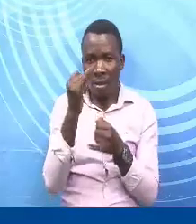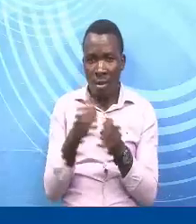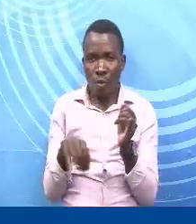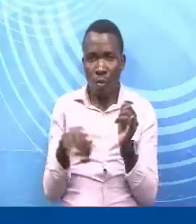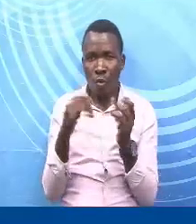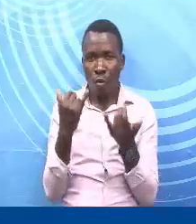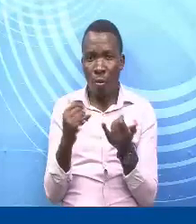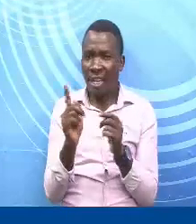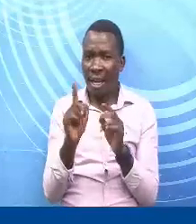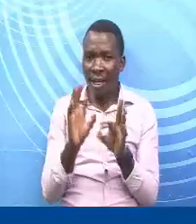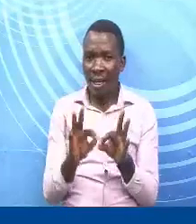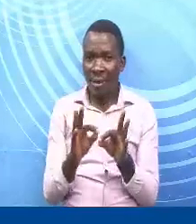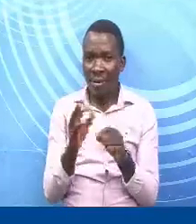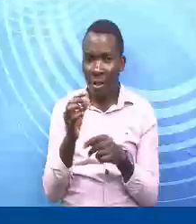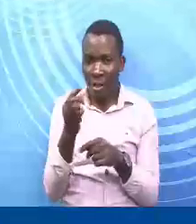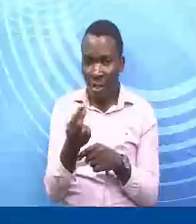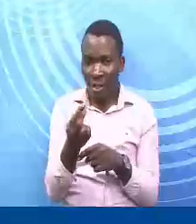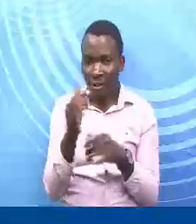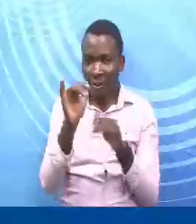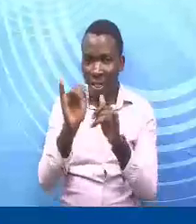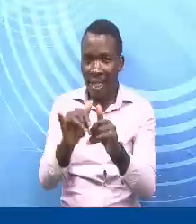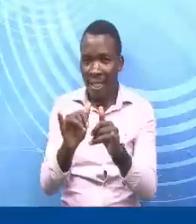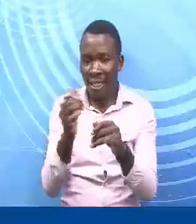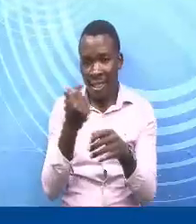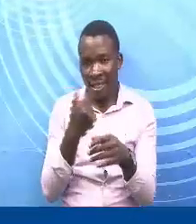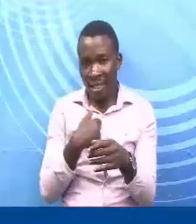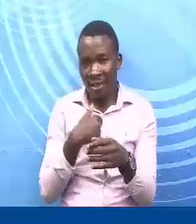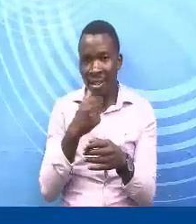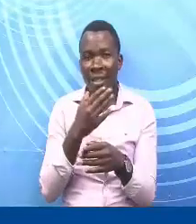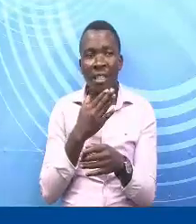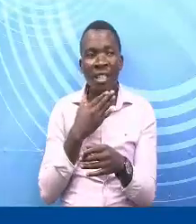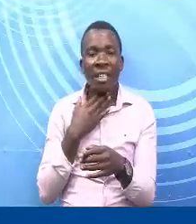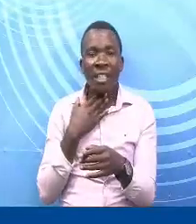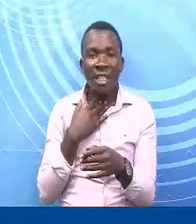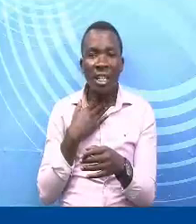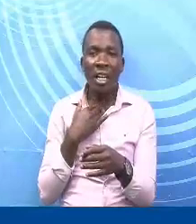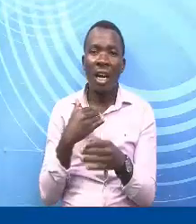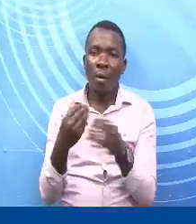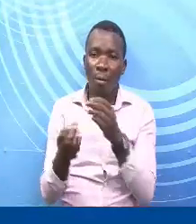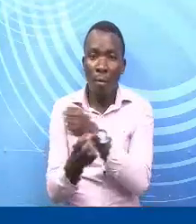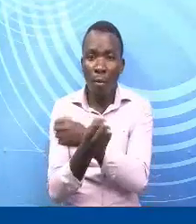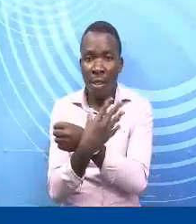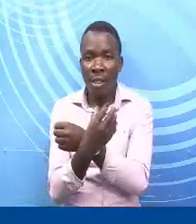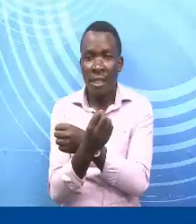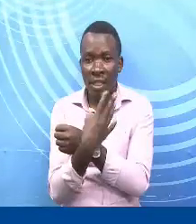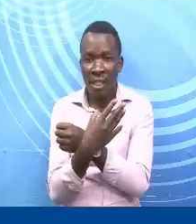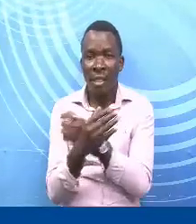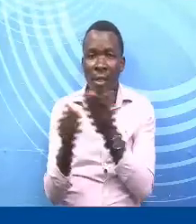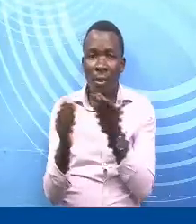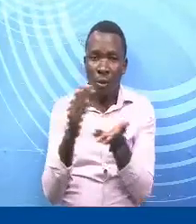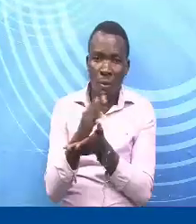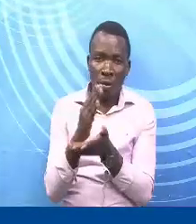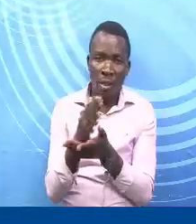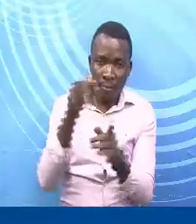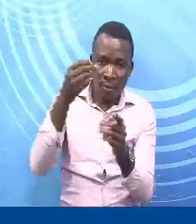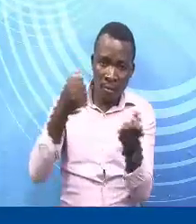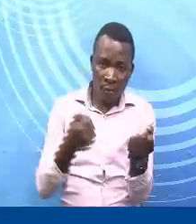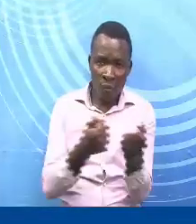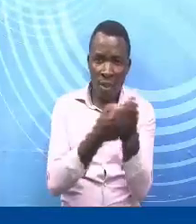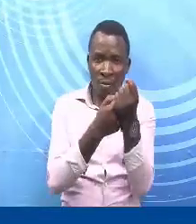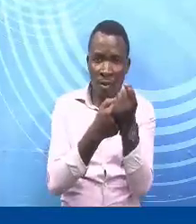ubu nta kantu na gato kasigayeho kandi njye nyine nagira ngo mungire inama kandi rwose munyungande mbese mu byo